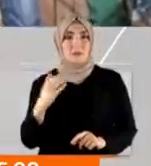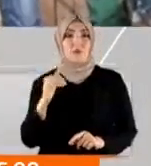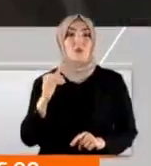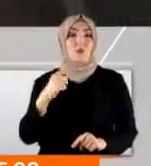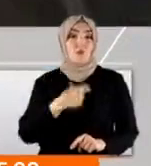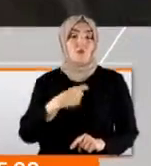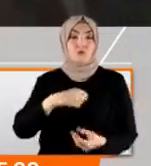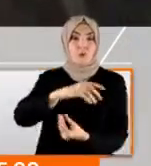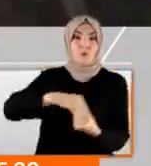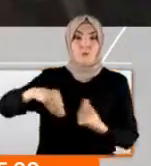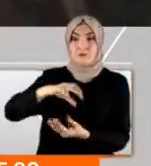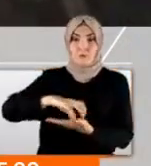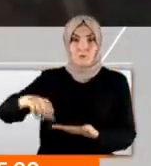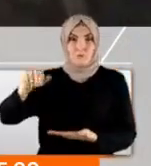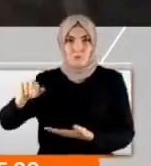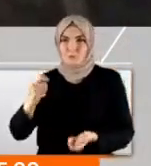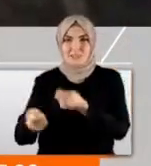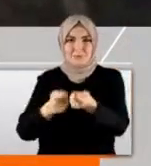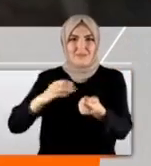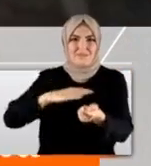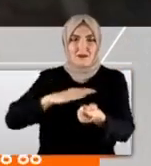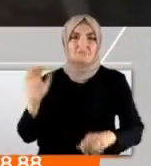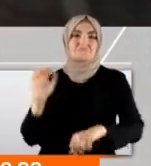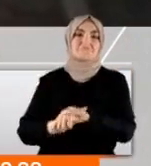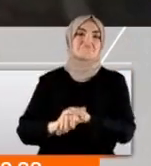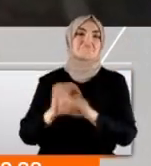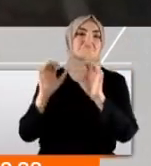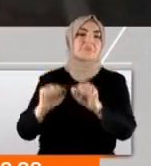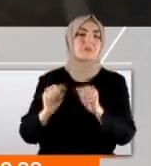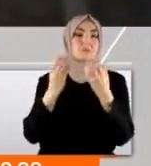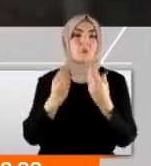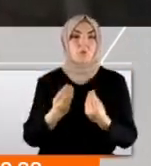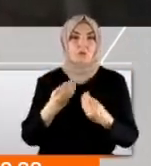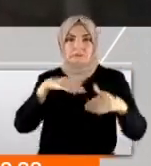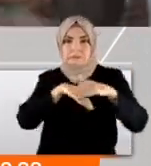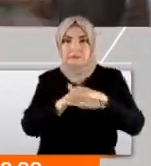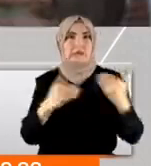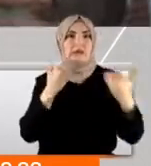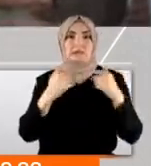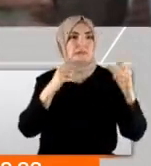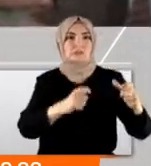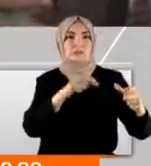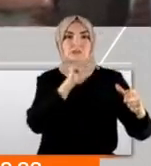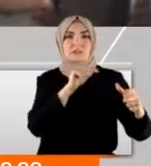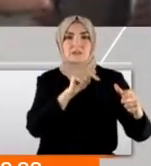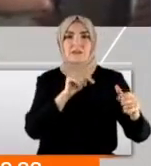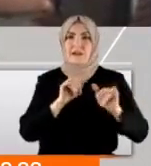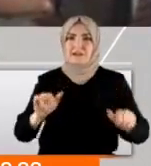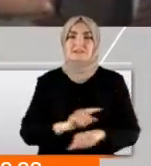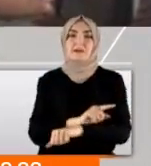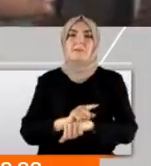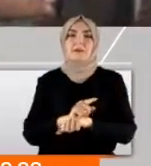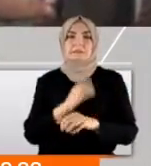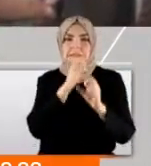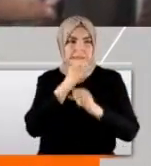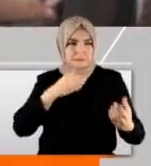iş üstündeyken yakaladı DAEŞ'lı teröristleri. Saklandıkları adrese de eş zamanlı baskın düzenlendi.